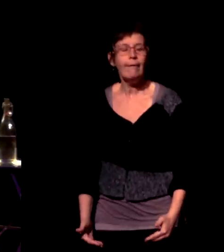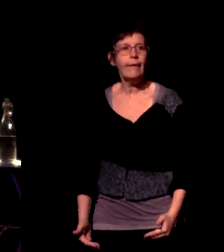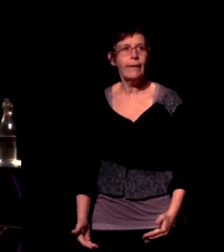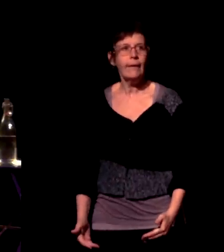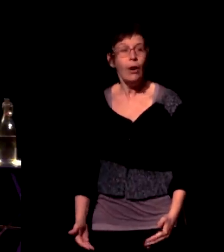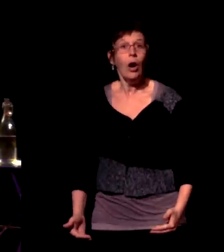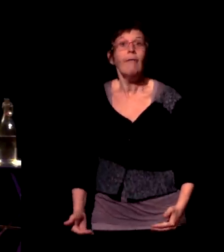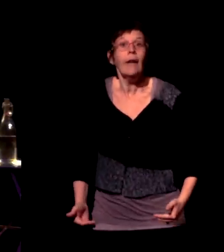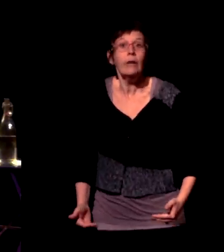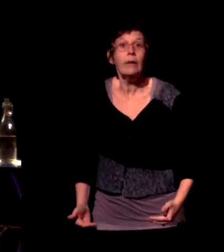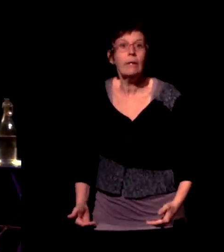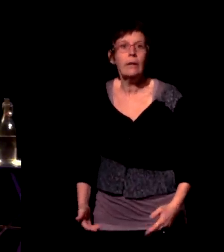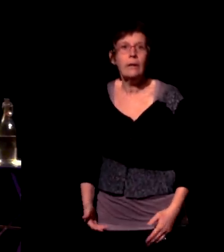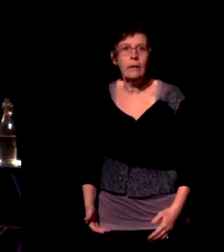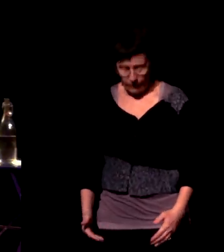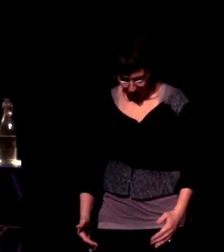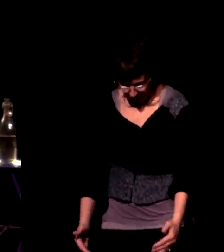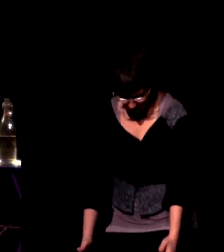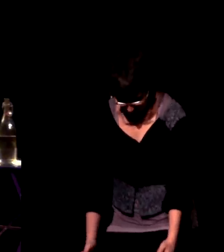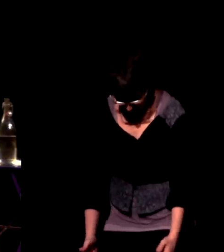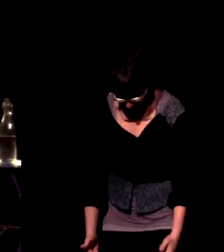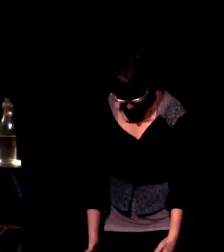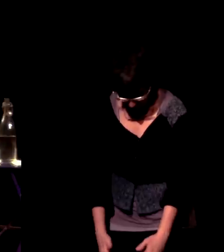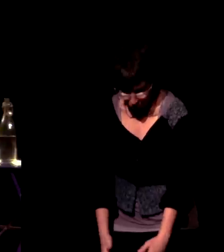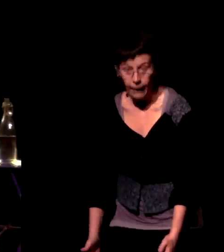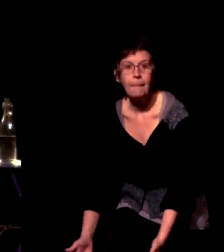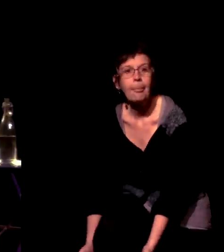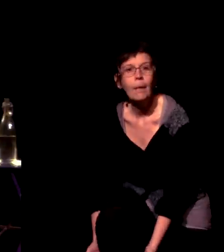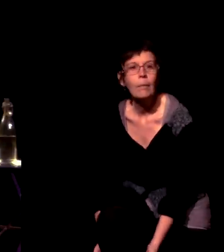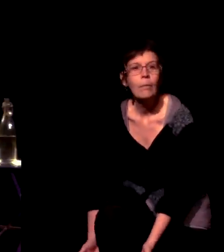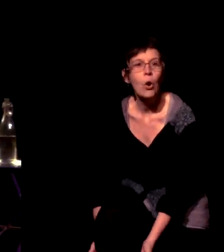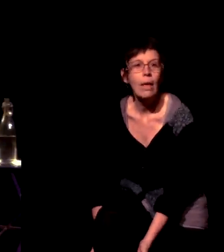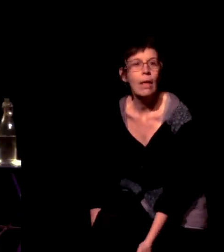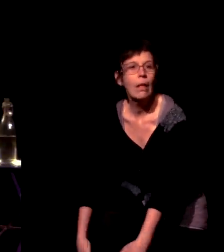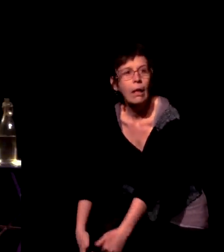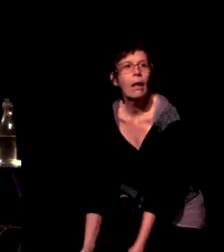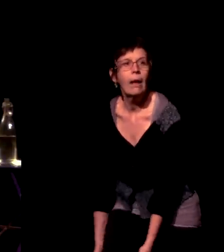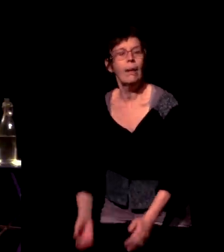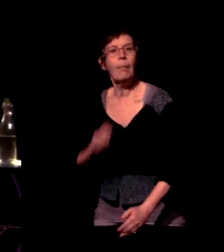Et tellement humiliée dans cette situation, elle se met à relever sa jupe jusqu'à ce qu'elle arrive au mollet, elle dit « Voilà, là ça va. »